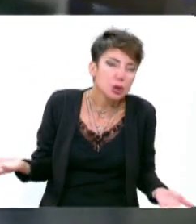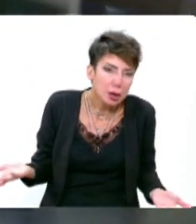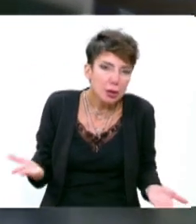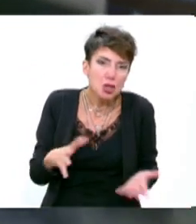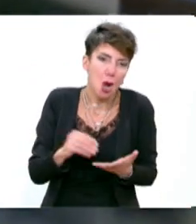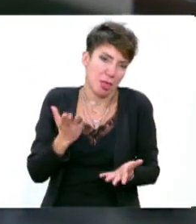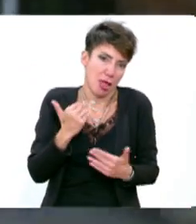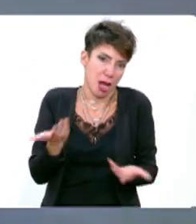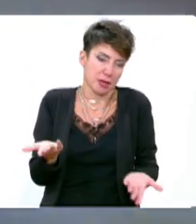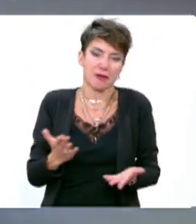στην πράξη να σε ευχαριστήσω πολύ